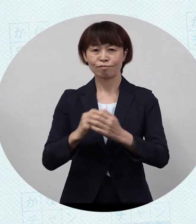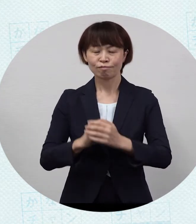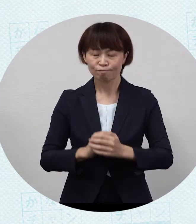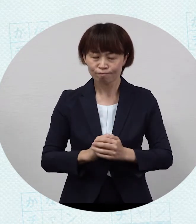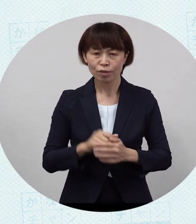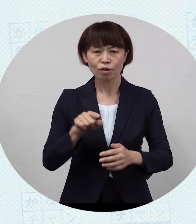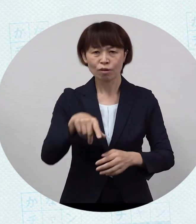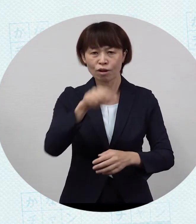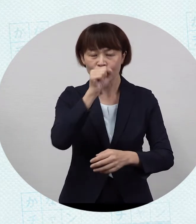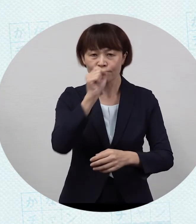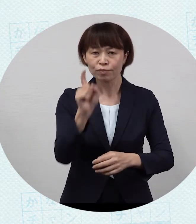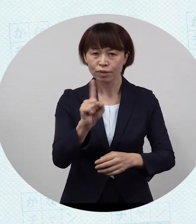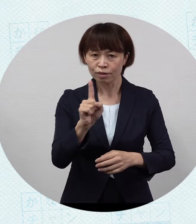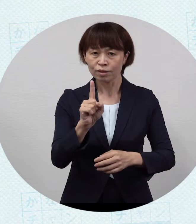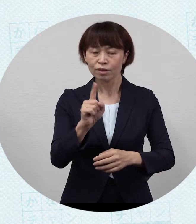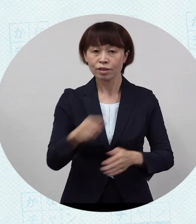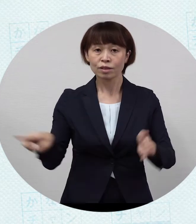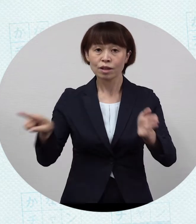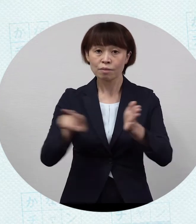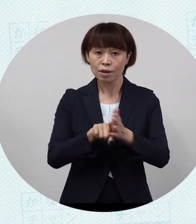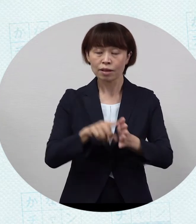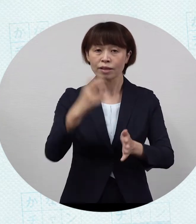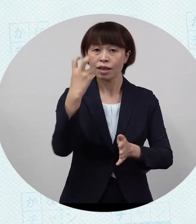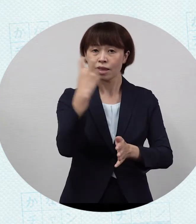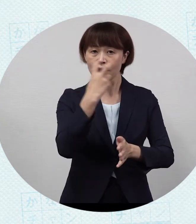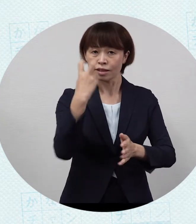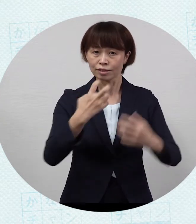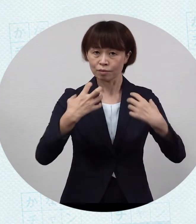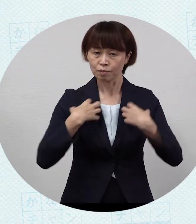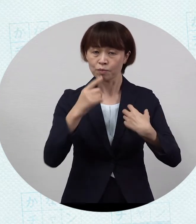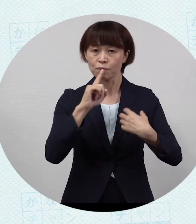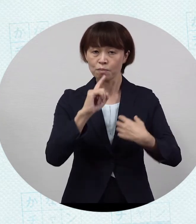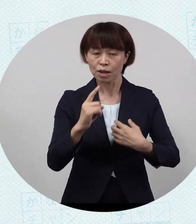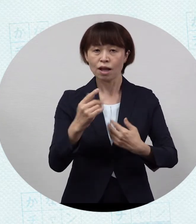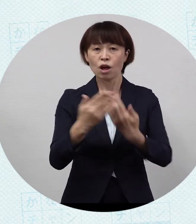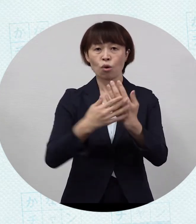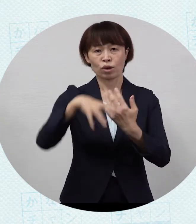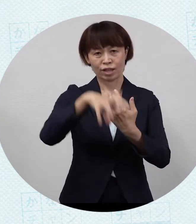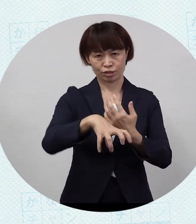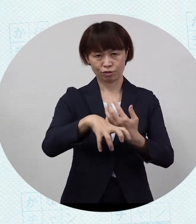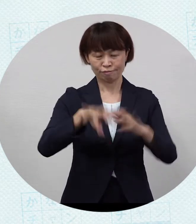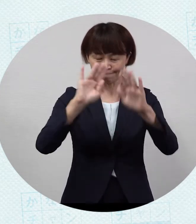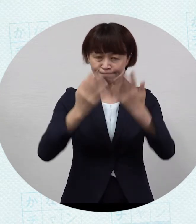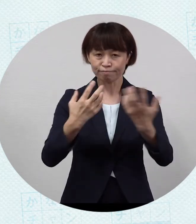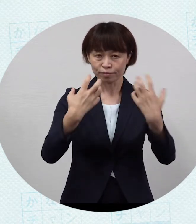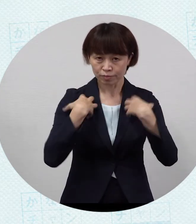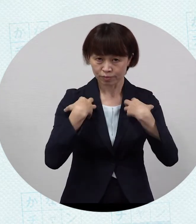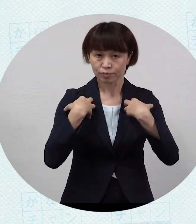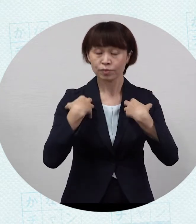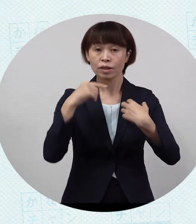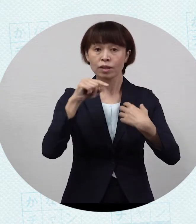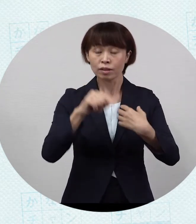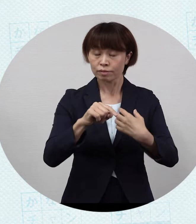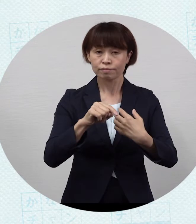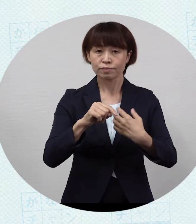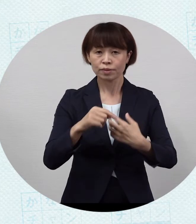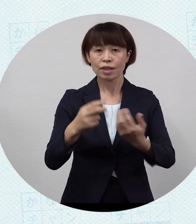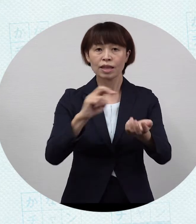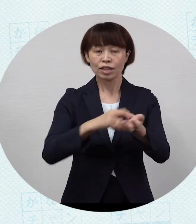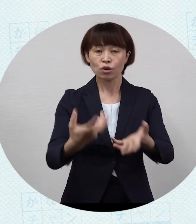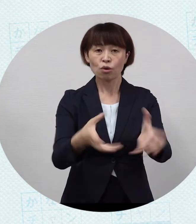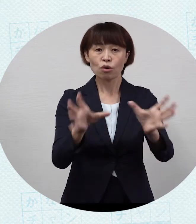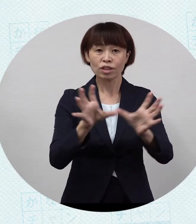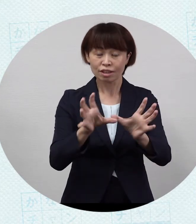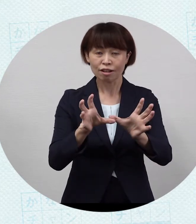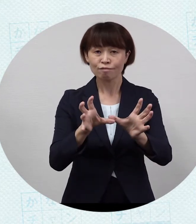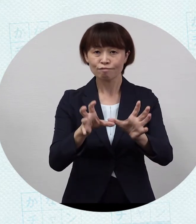のはね、今まではその検査の中心はね保健所が担ってたんですよ、でこれがこれをね医療機関にね担っても